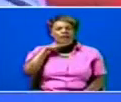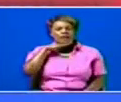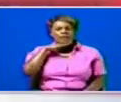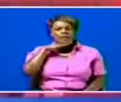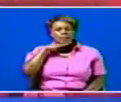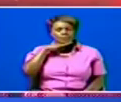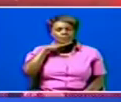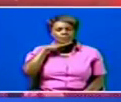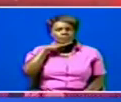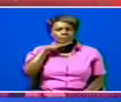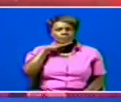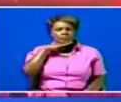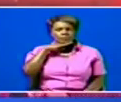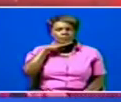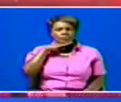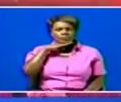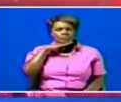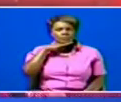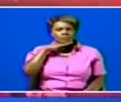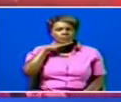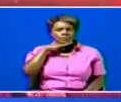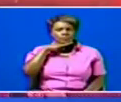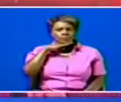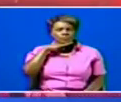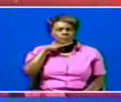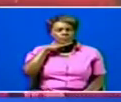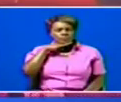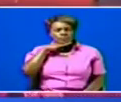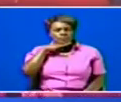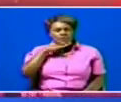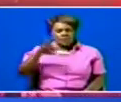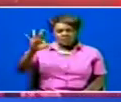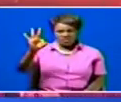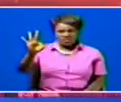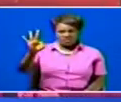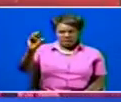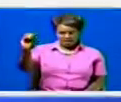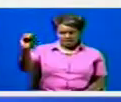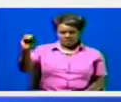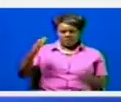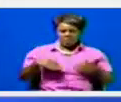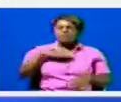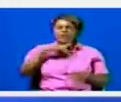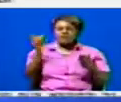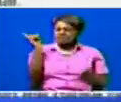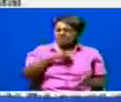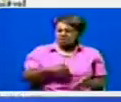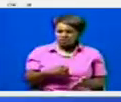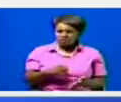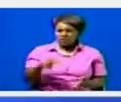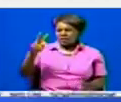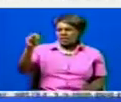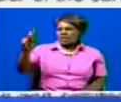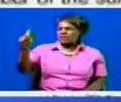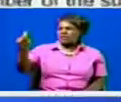again where at least 30 people have perished. Mamlaka ya usalama